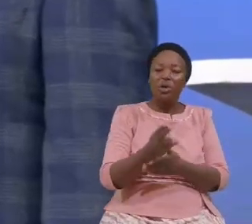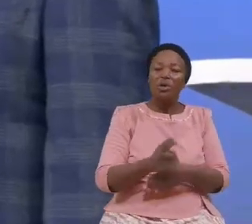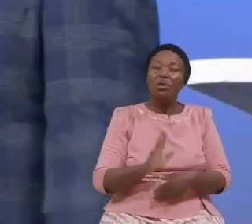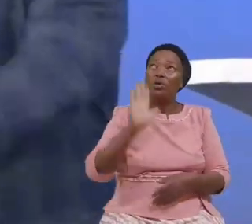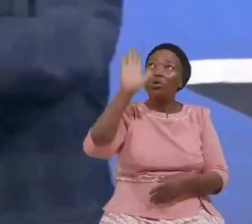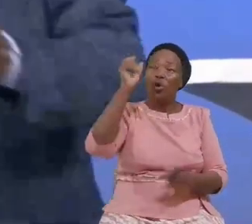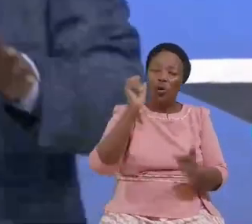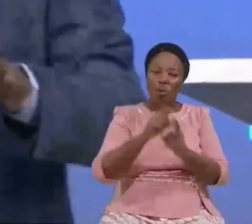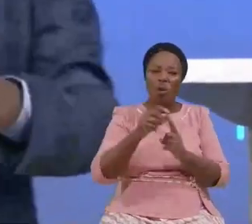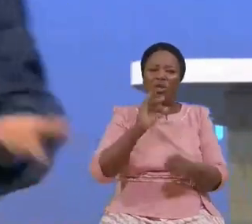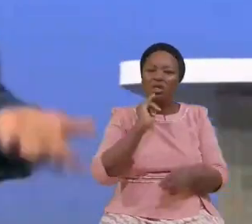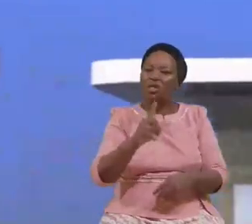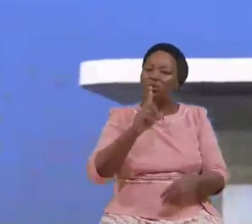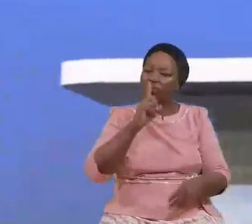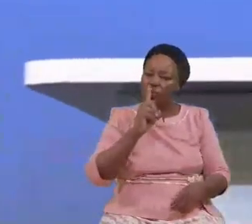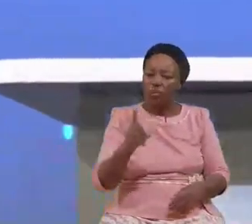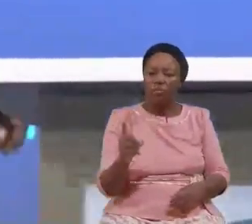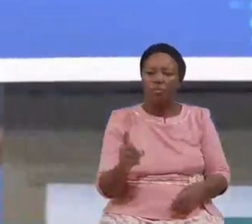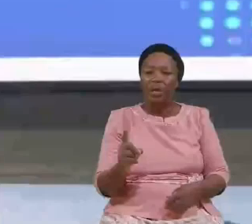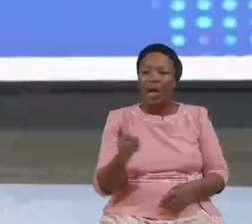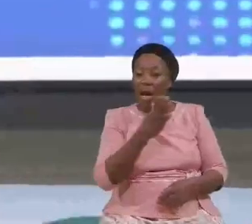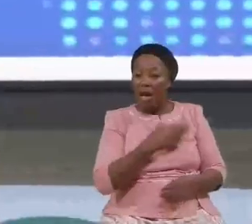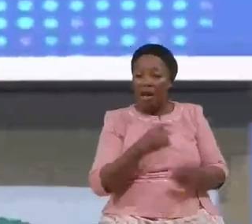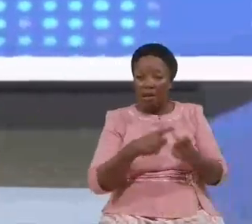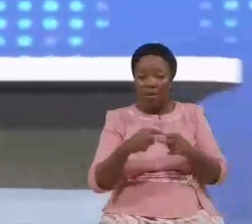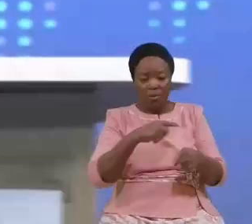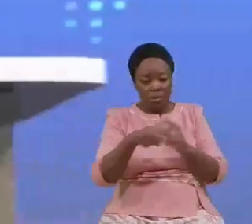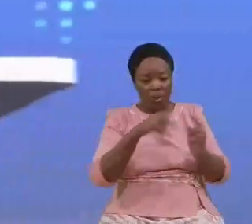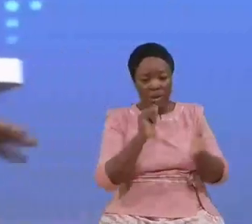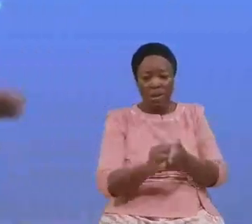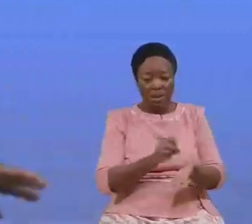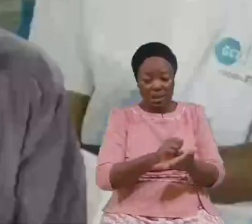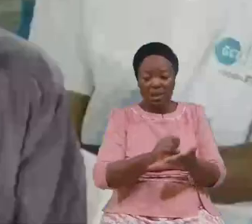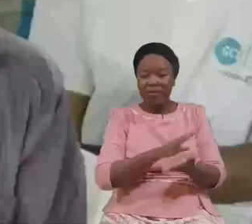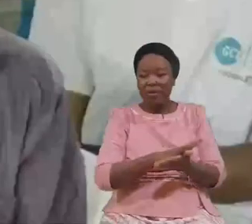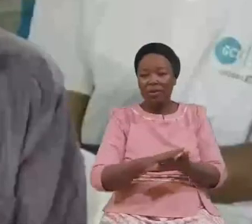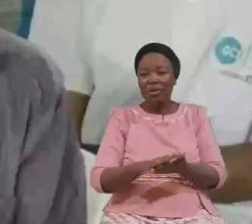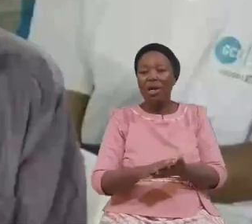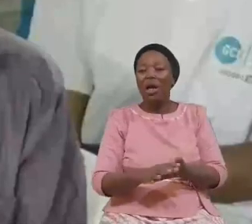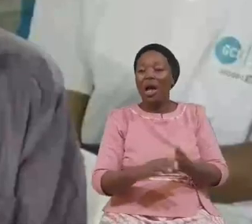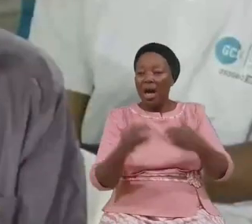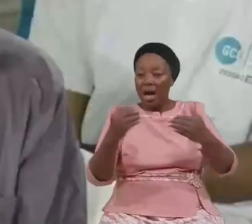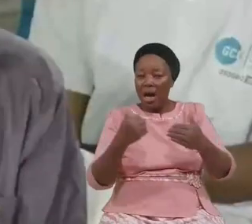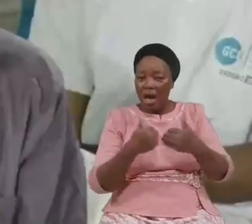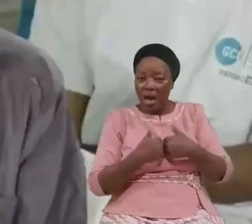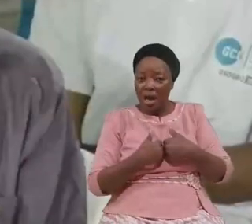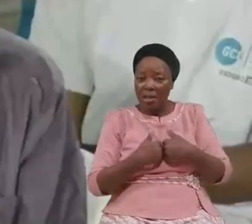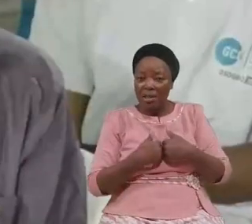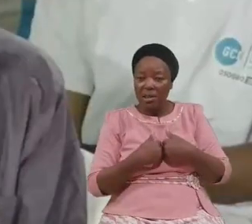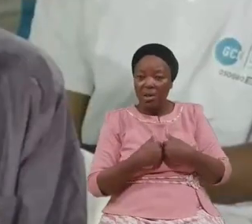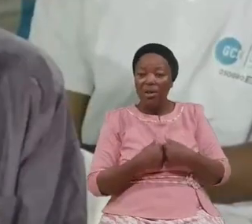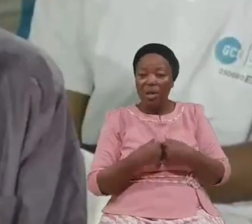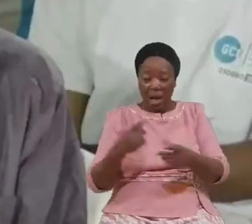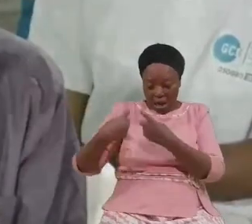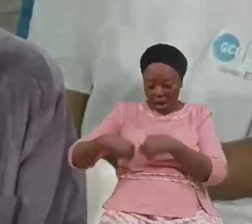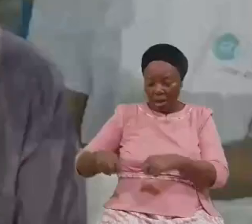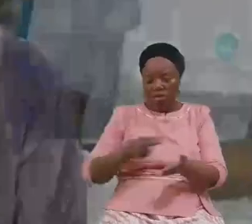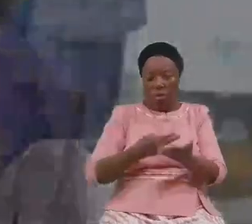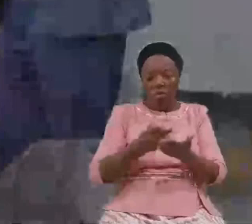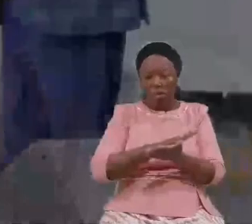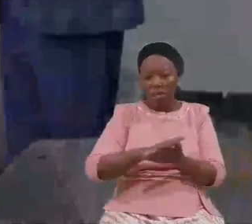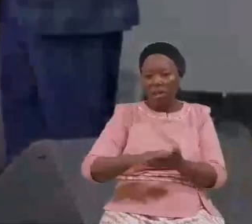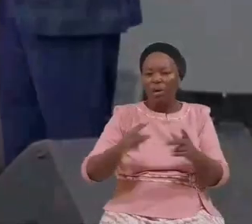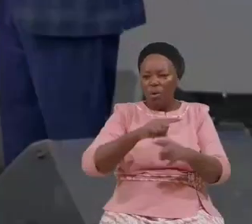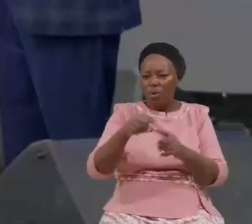la vérité et dès que ces certifications de cœur lorsqu'elle te